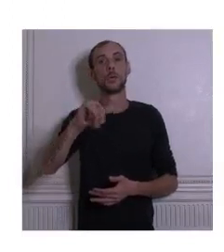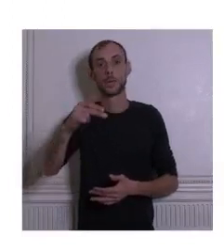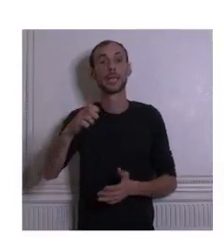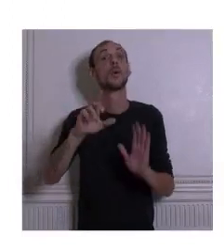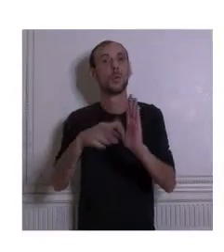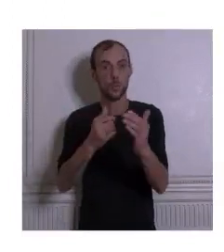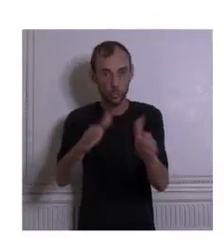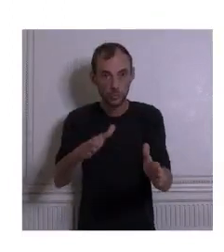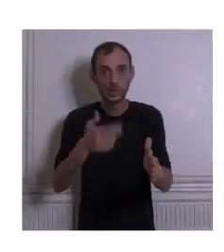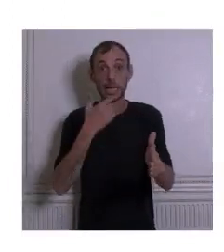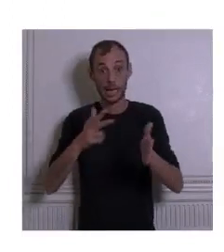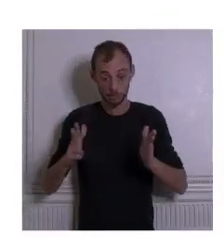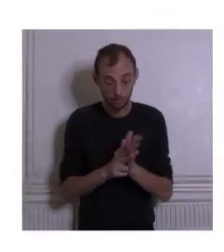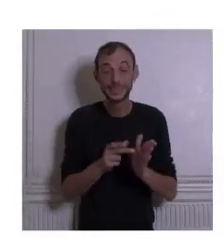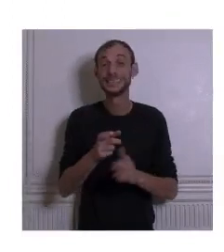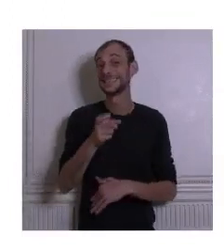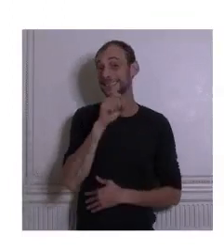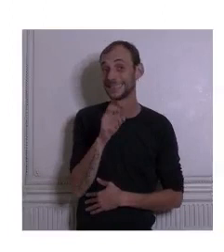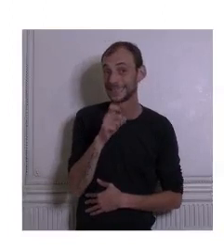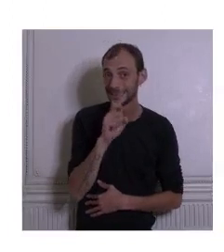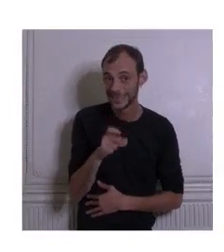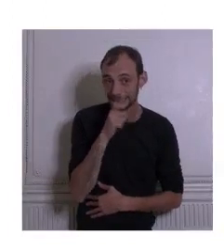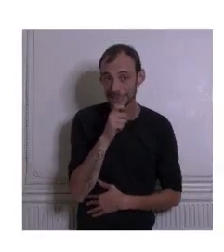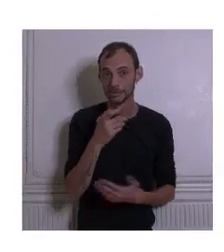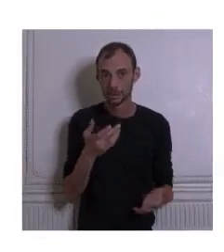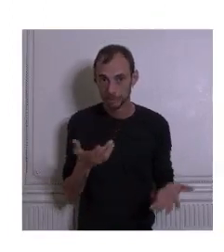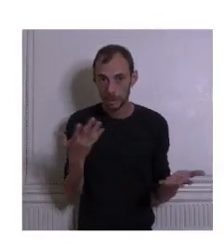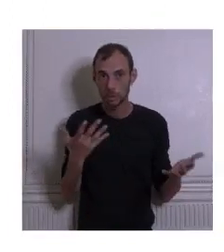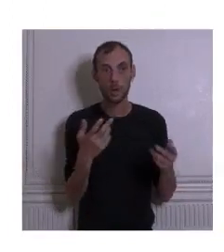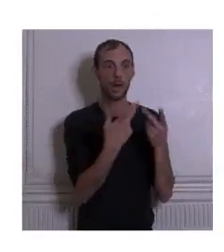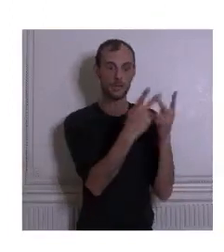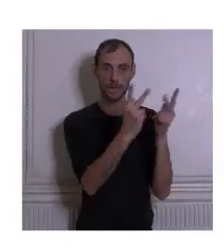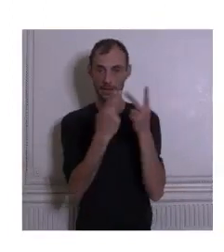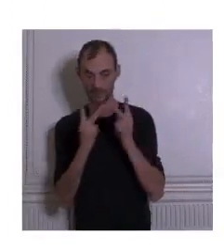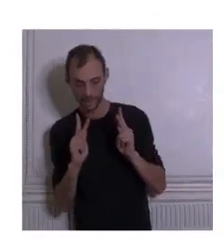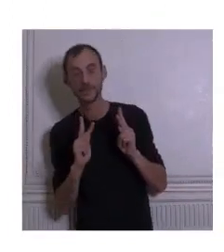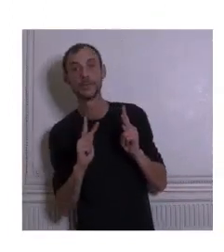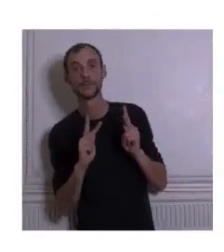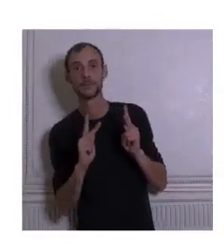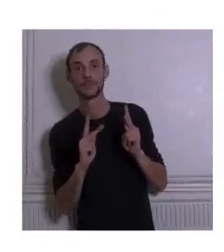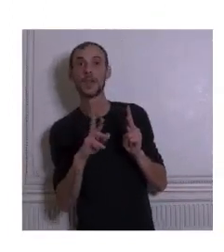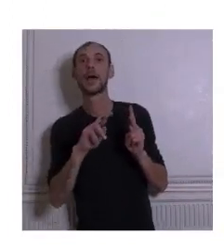de l'association que c'était le 18 octobre